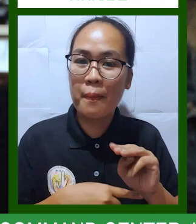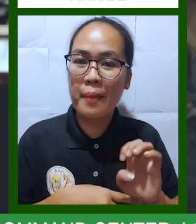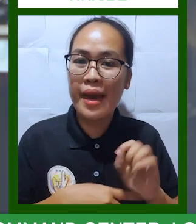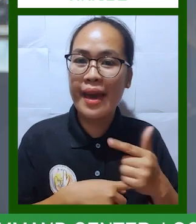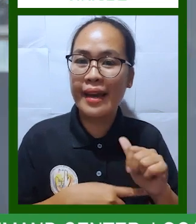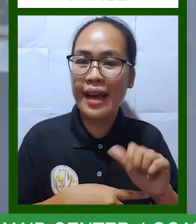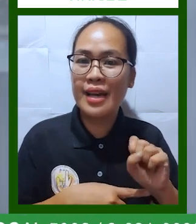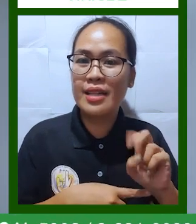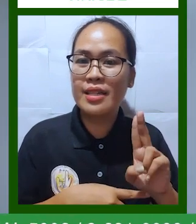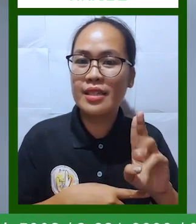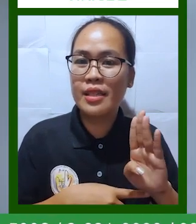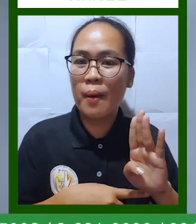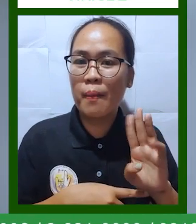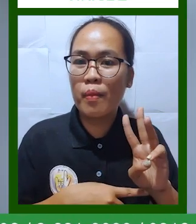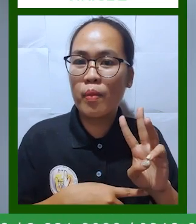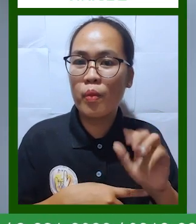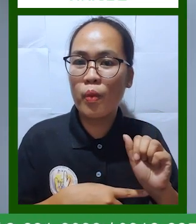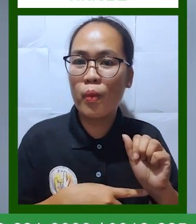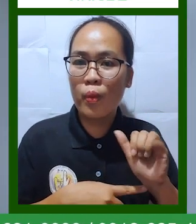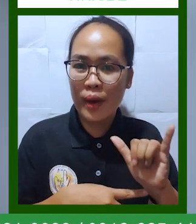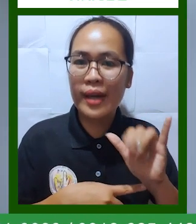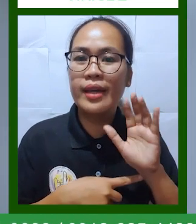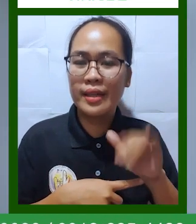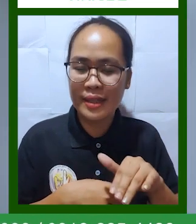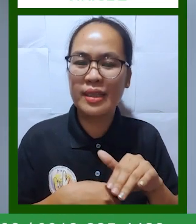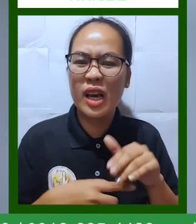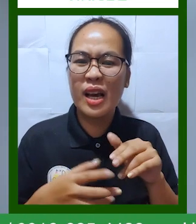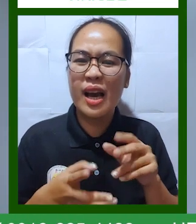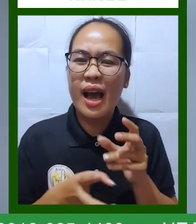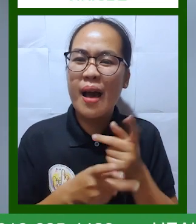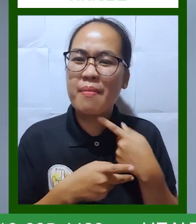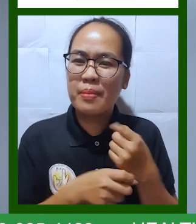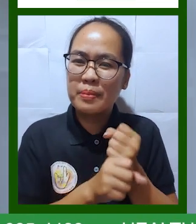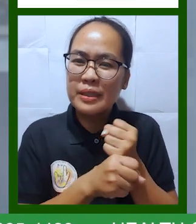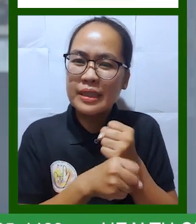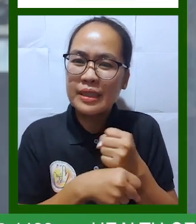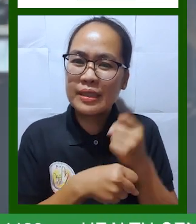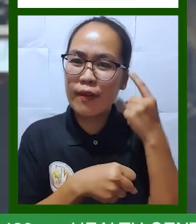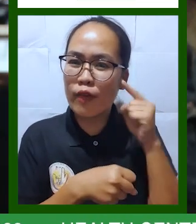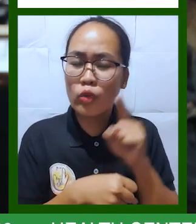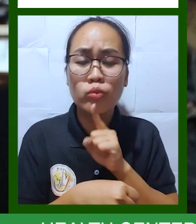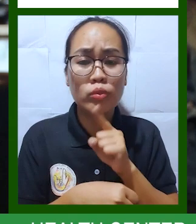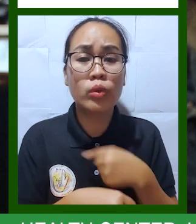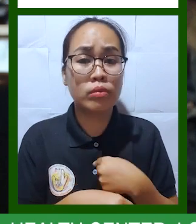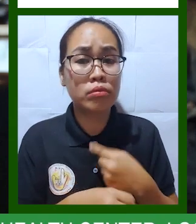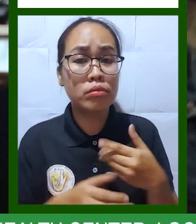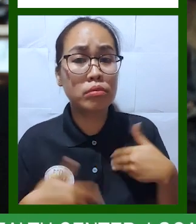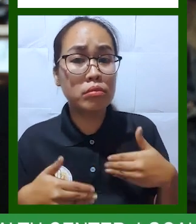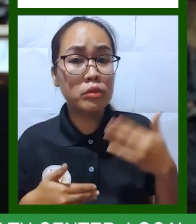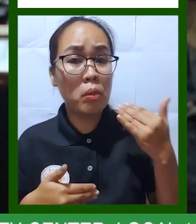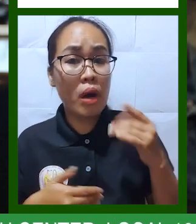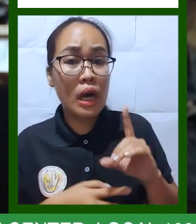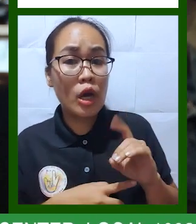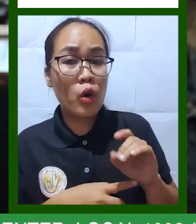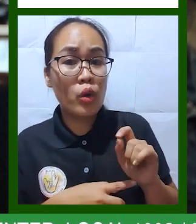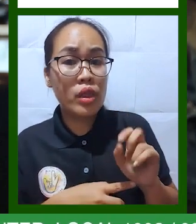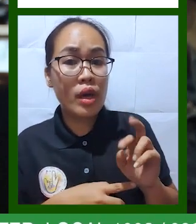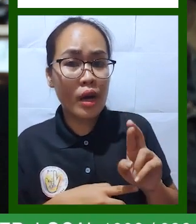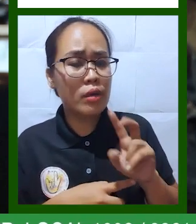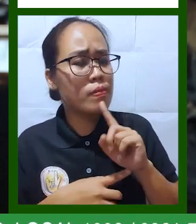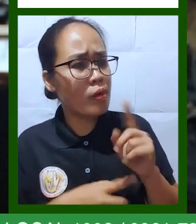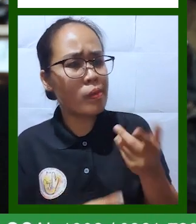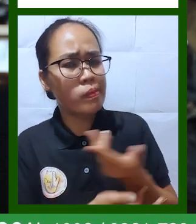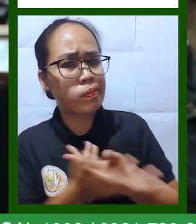subway project construction. Ano? So, nakakatuwa po ang DOTR na patuloy po ang